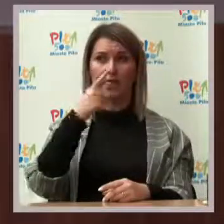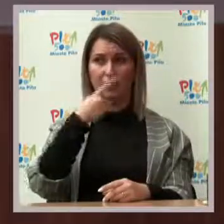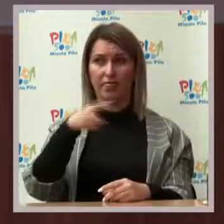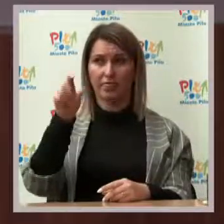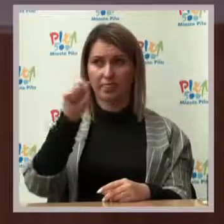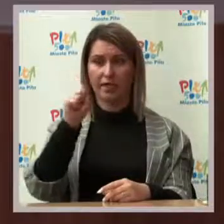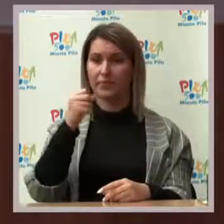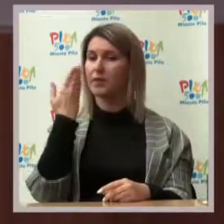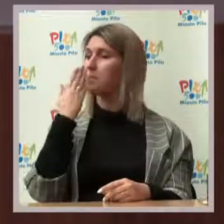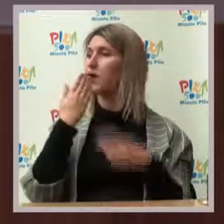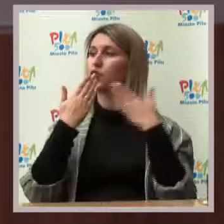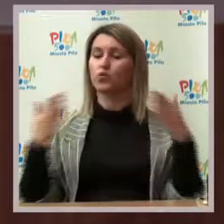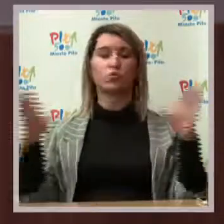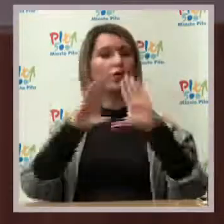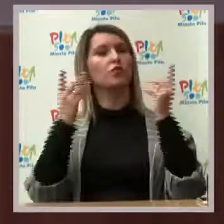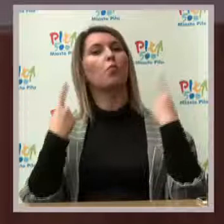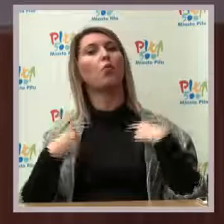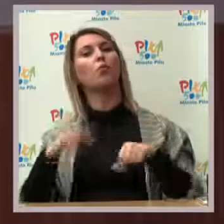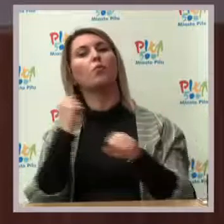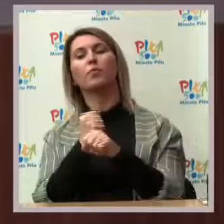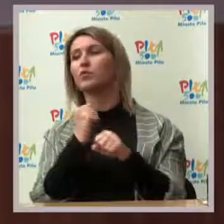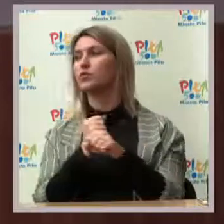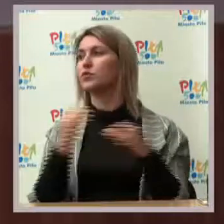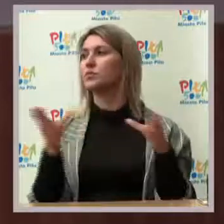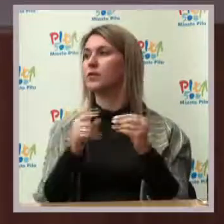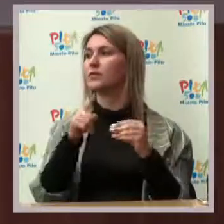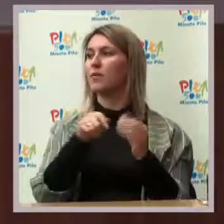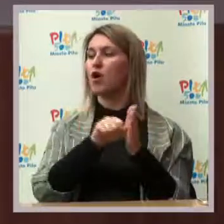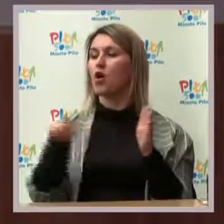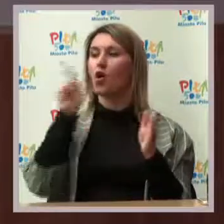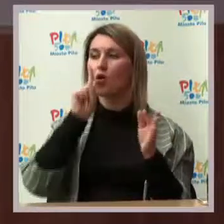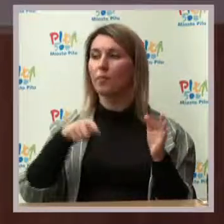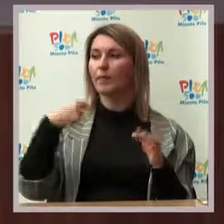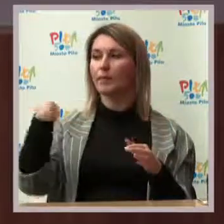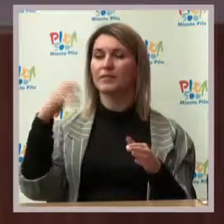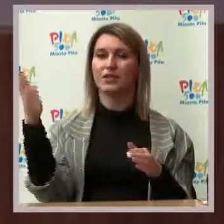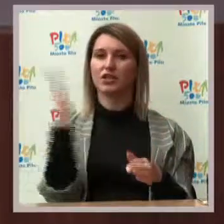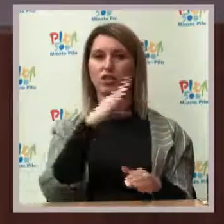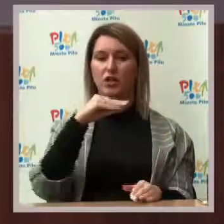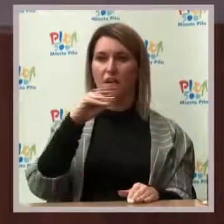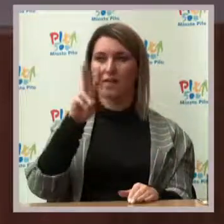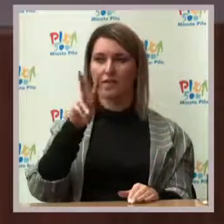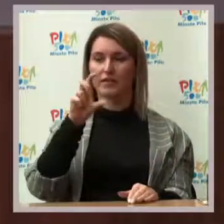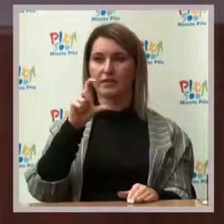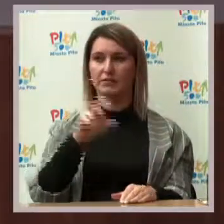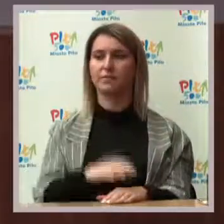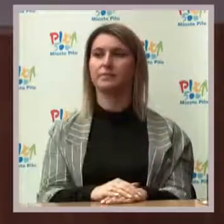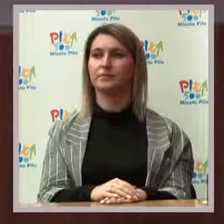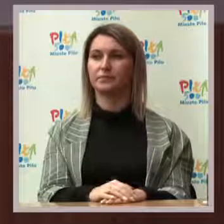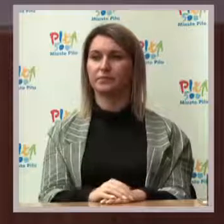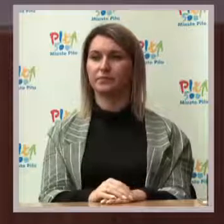wszystkim osobom pracującym przy tym projekcie, od pana prezydenta Szewca zaczynając, bo